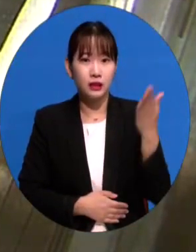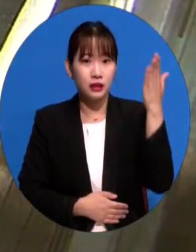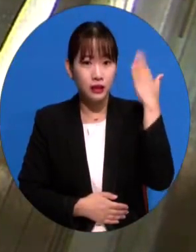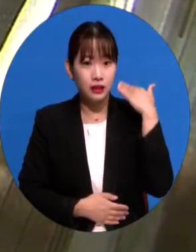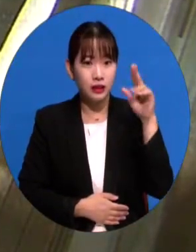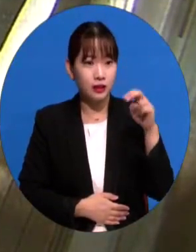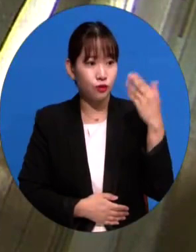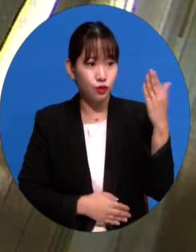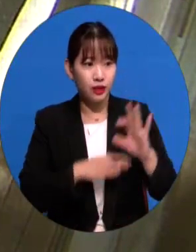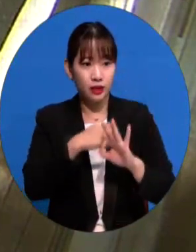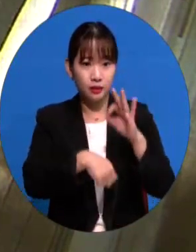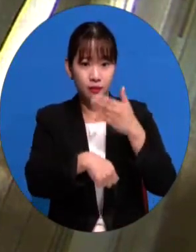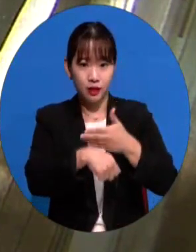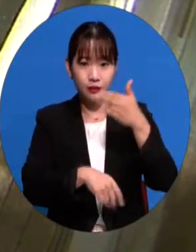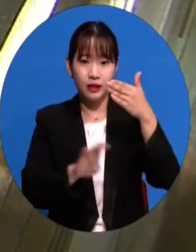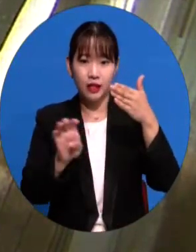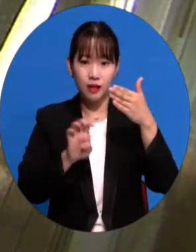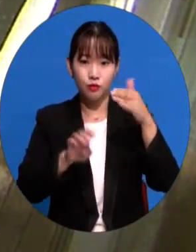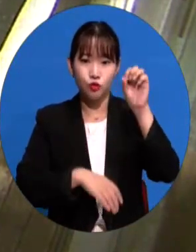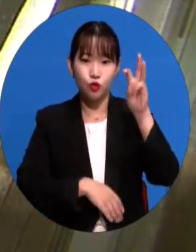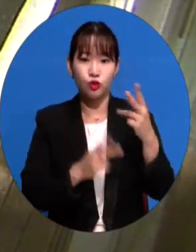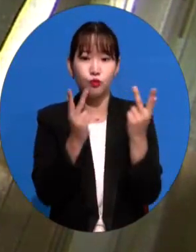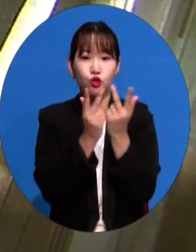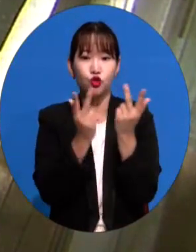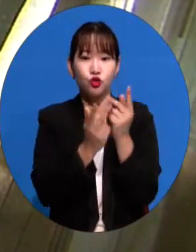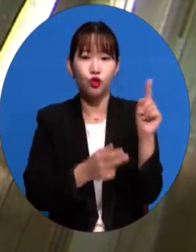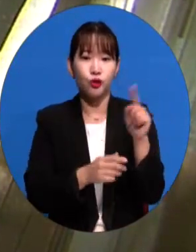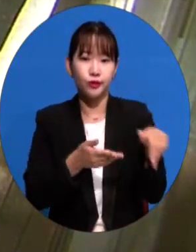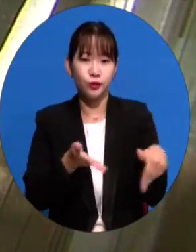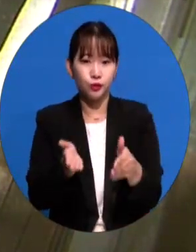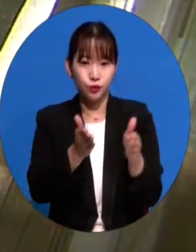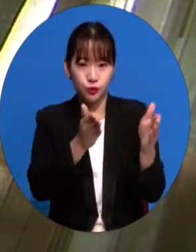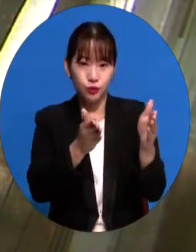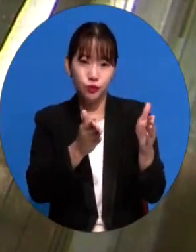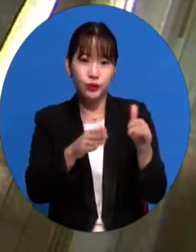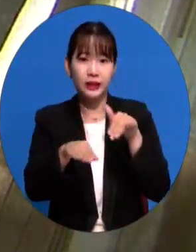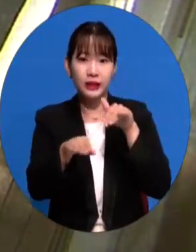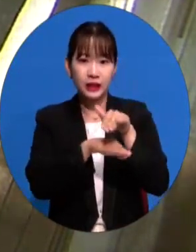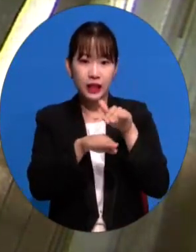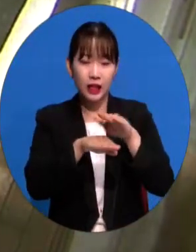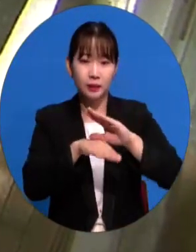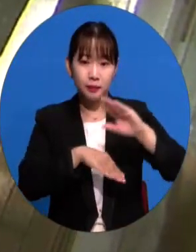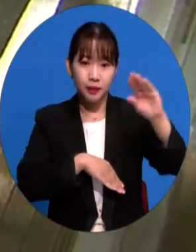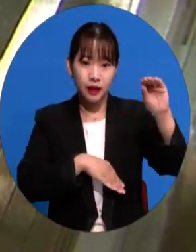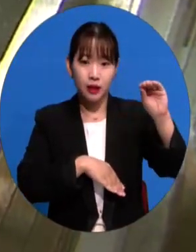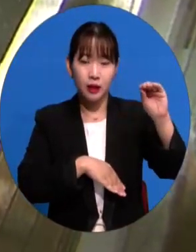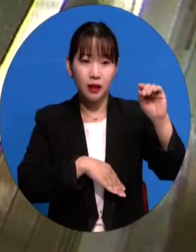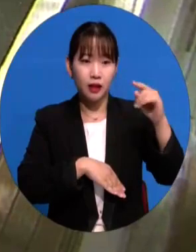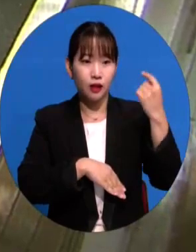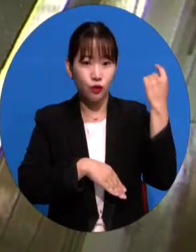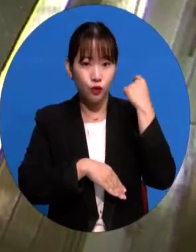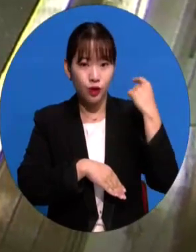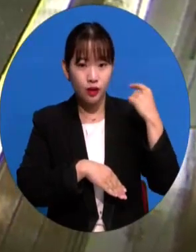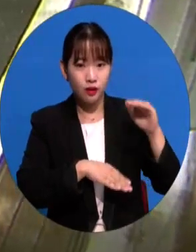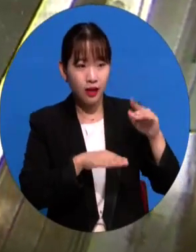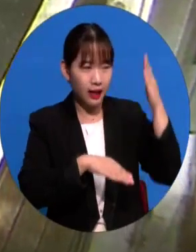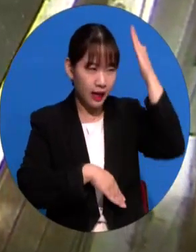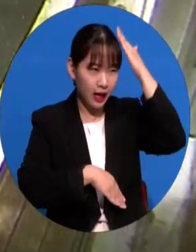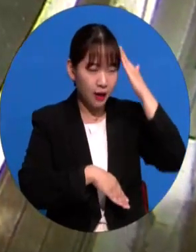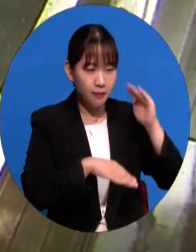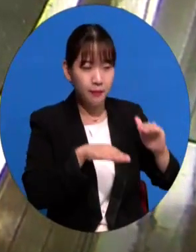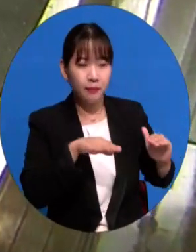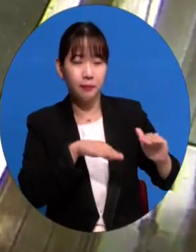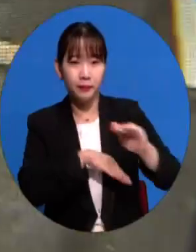지난달 29일 아침 9시 40분쯤 광주 북구의 한 도로. 승용차가 지나가는 순간 뒤따라오던 검은색